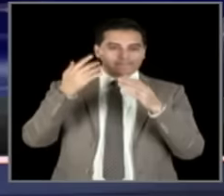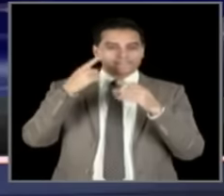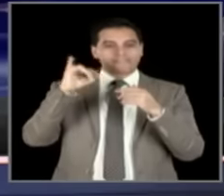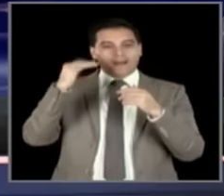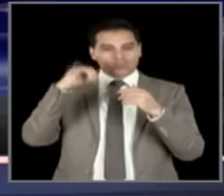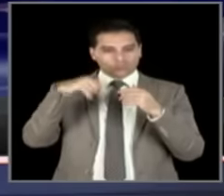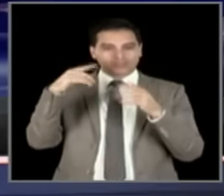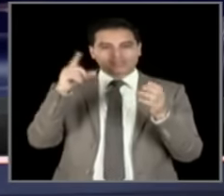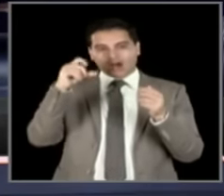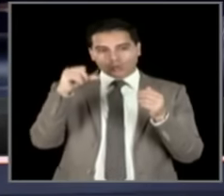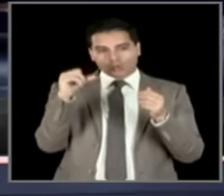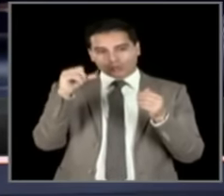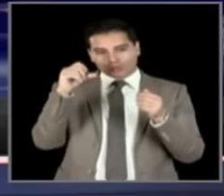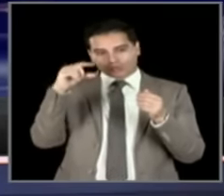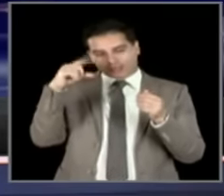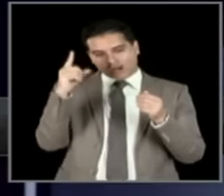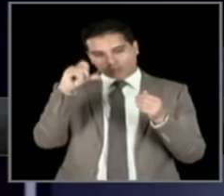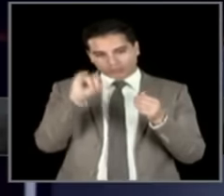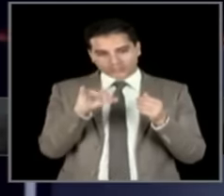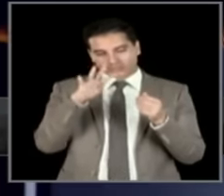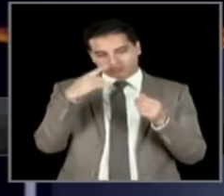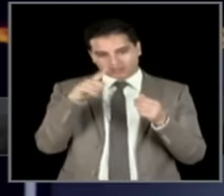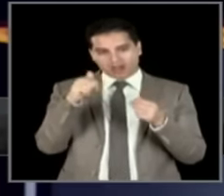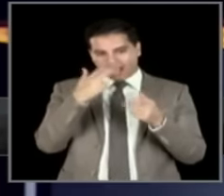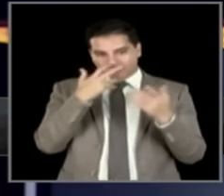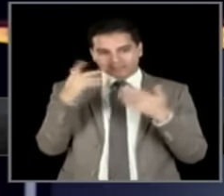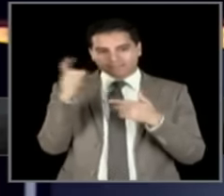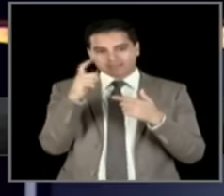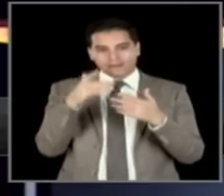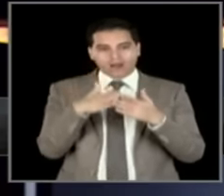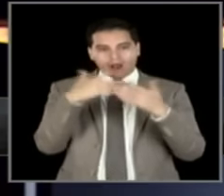صح. ما هي اول معركه بحريه في تاريخ الدوله الاسلاميه؟